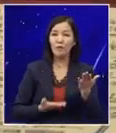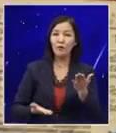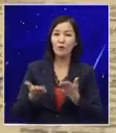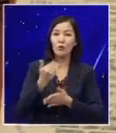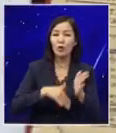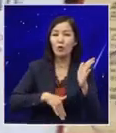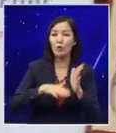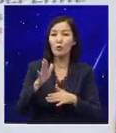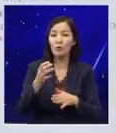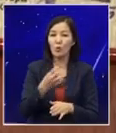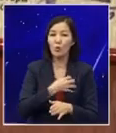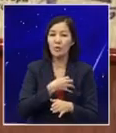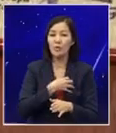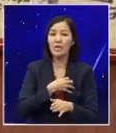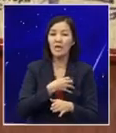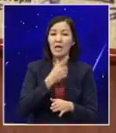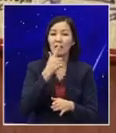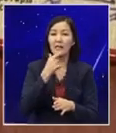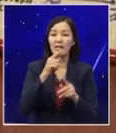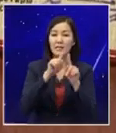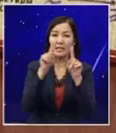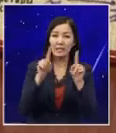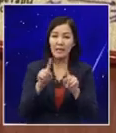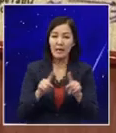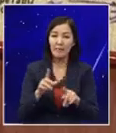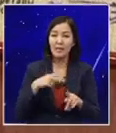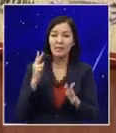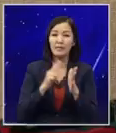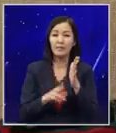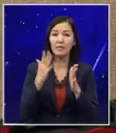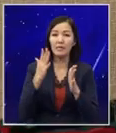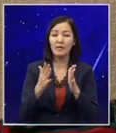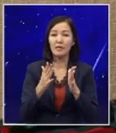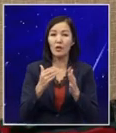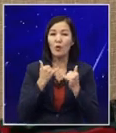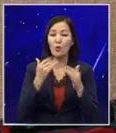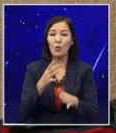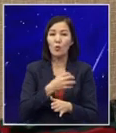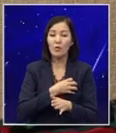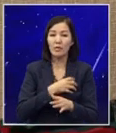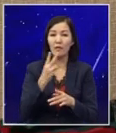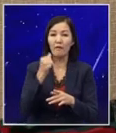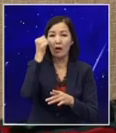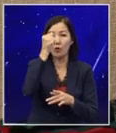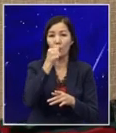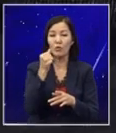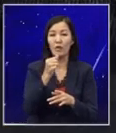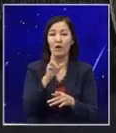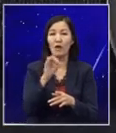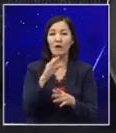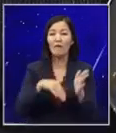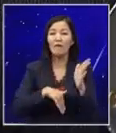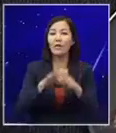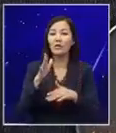была удостоена Ордена Красного Знамени. В 77 году получила орден «Знак почета», и уже через 2 года она стала кавалером самой